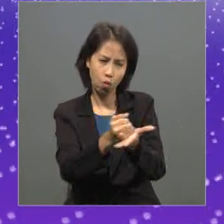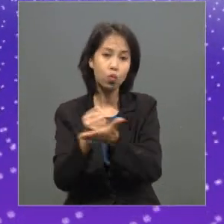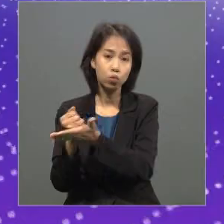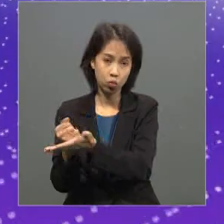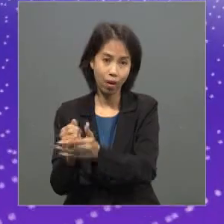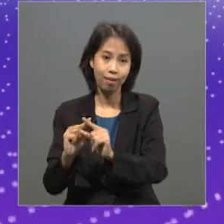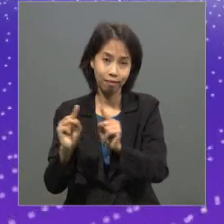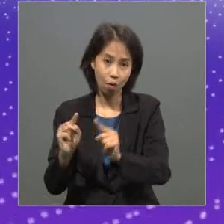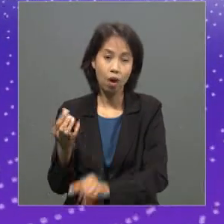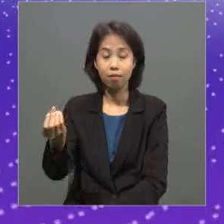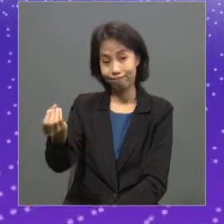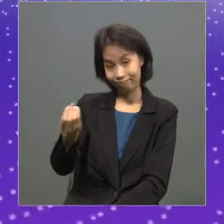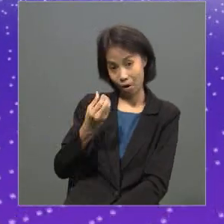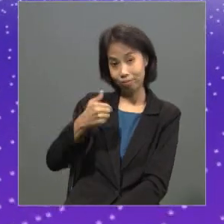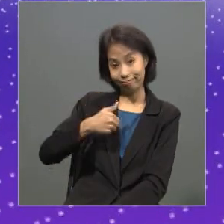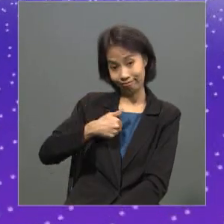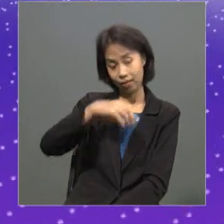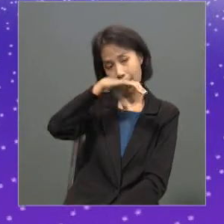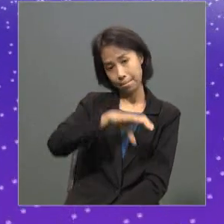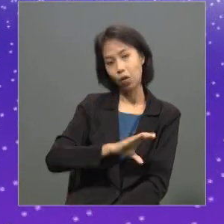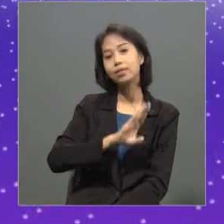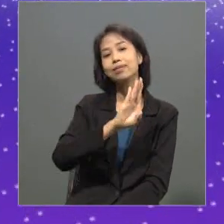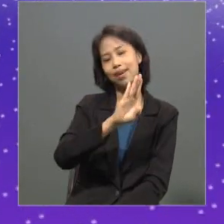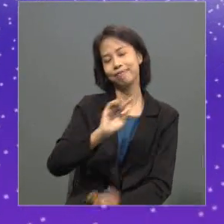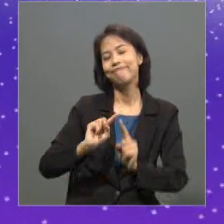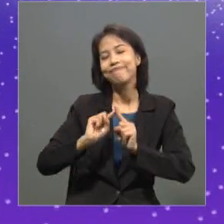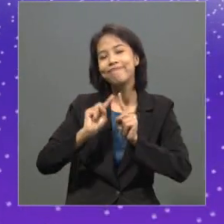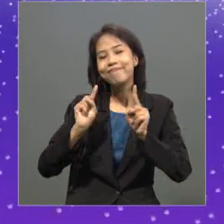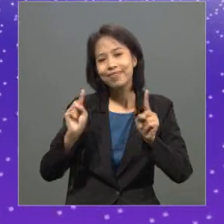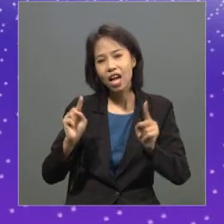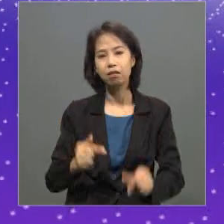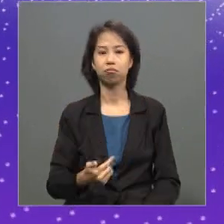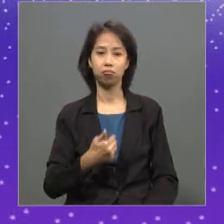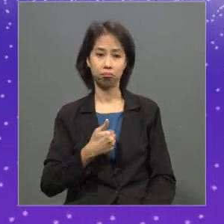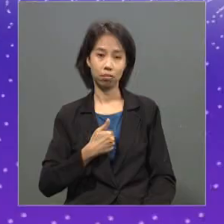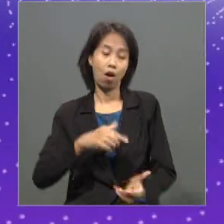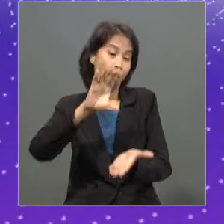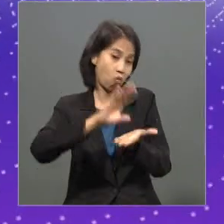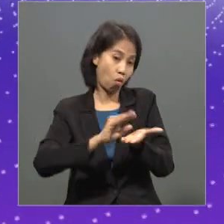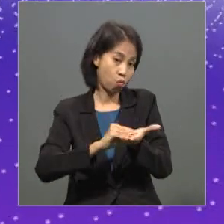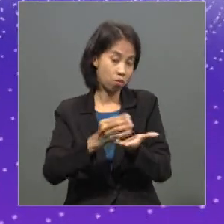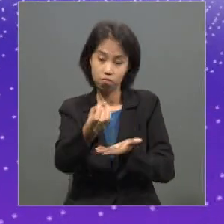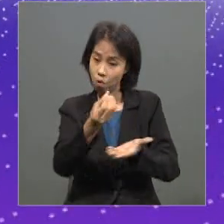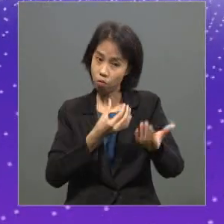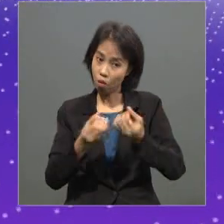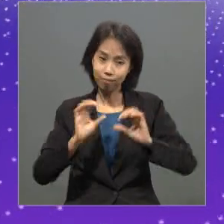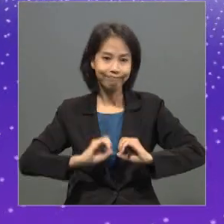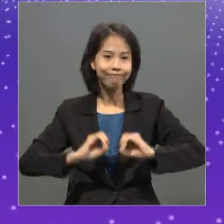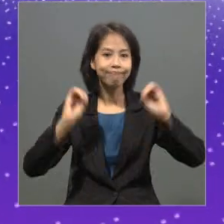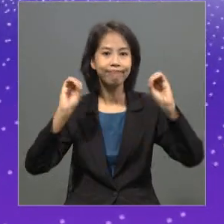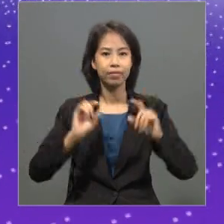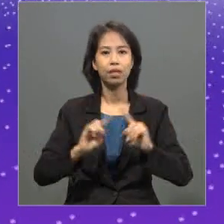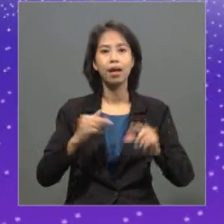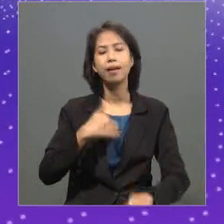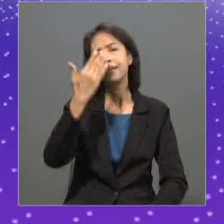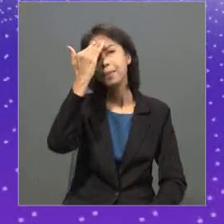ขอเพียงท่านติดต่อกลับมาที่บริษัทแต่ขอย้ำอีกครั้งผมไม่เคยทราบข้อมูลมาก่อนจริงๆส่วนที่ถามว่าทำไม